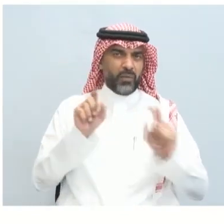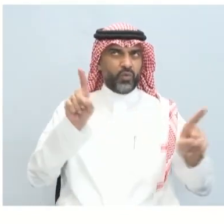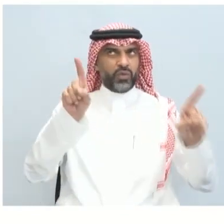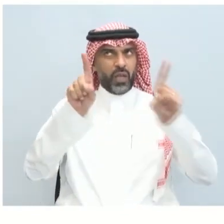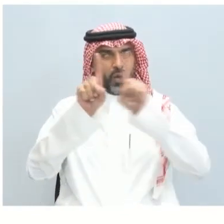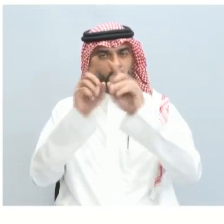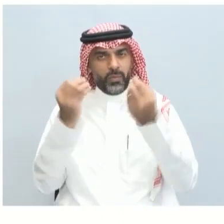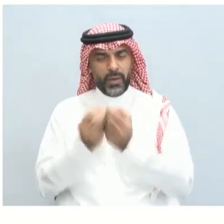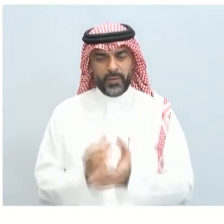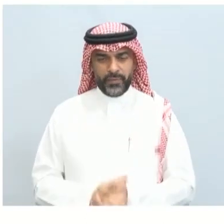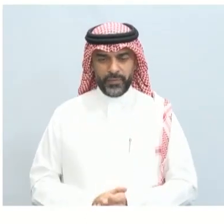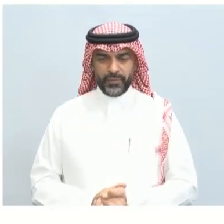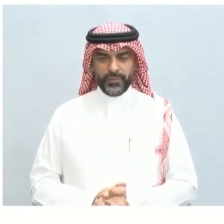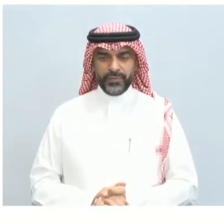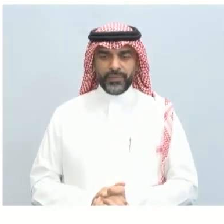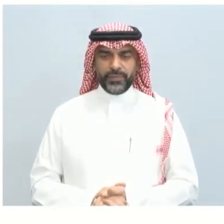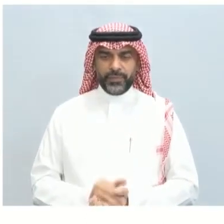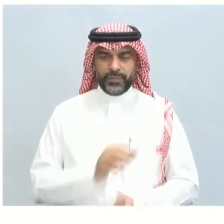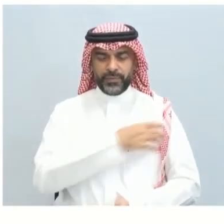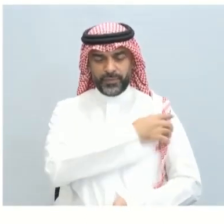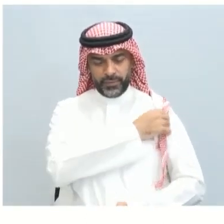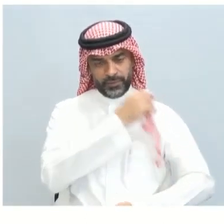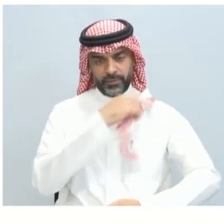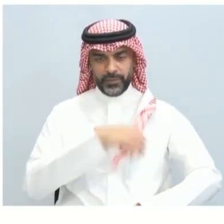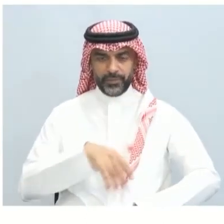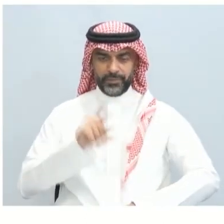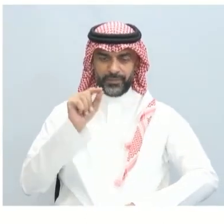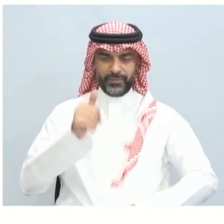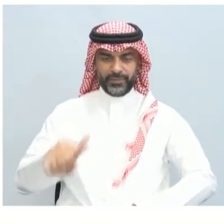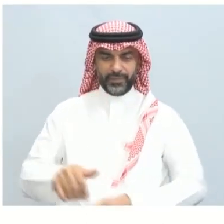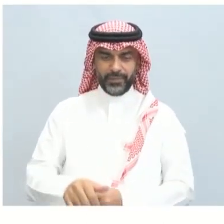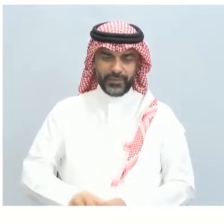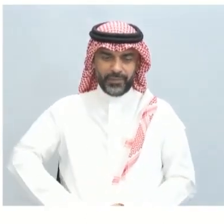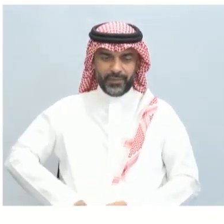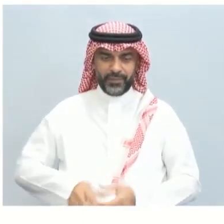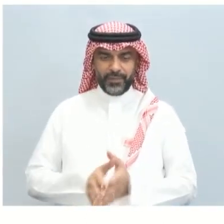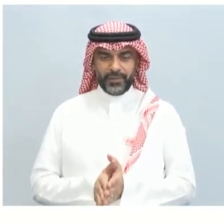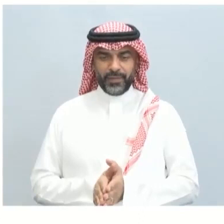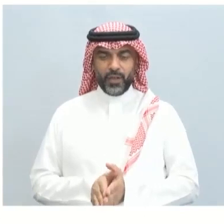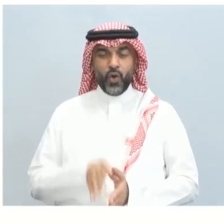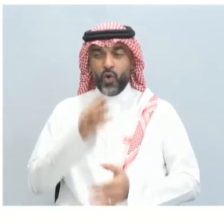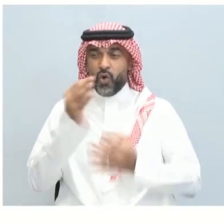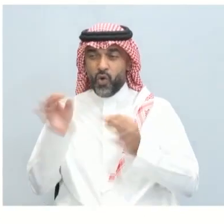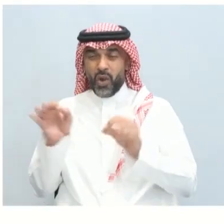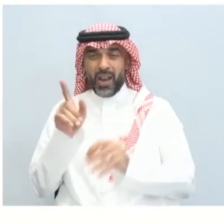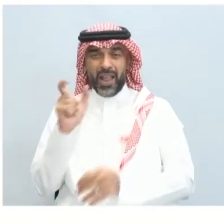وهو راض فهو طاغوت احسنتم جميع الانبياء